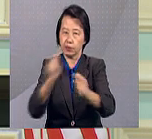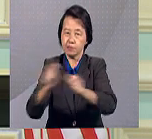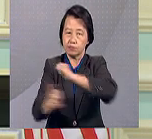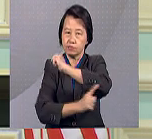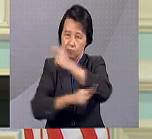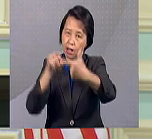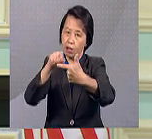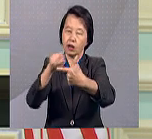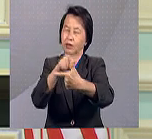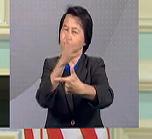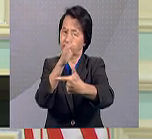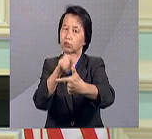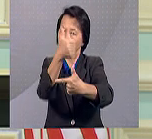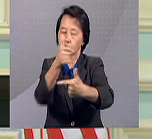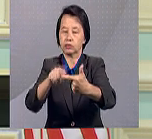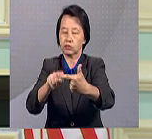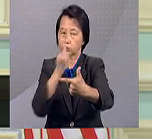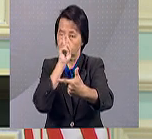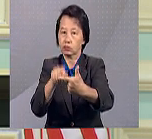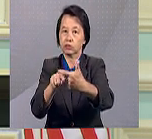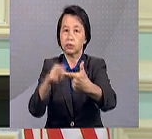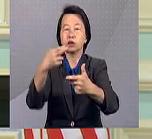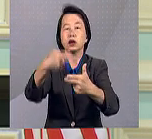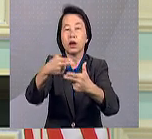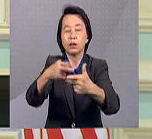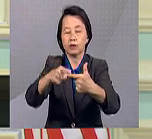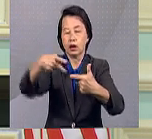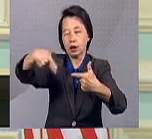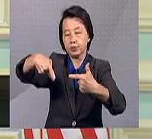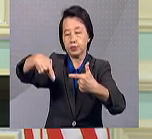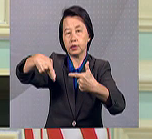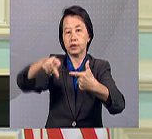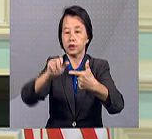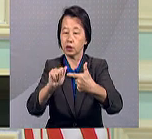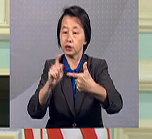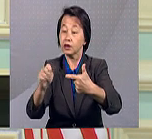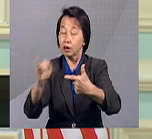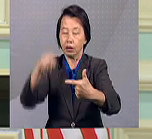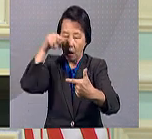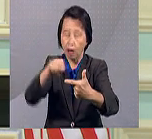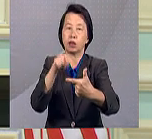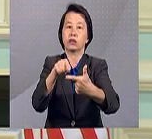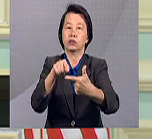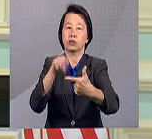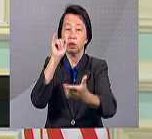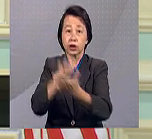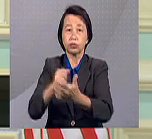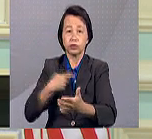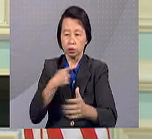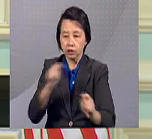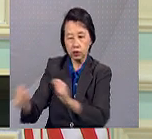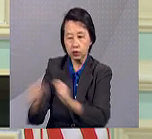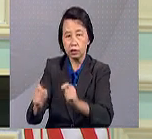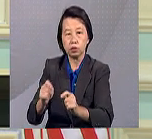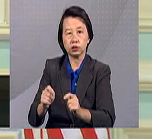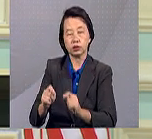tindakan, yang kita panggil sebagai parti pendatang tanpa izin. Yang ini kita ambil tindakan. Itu pun kita bertindak